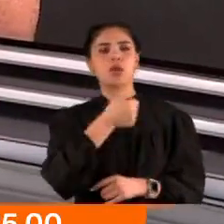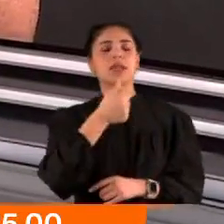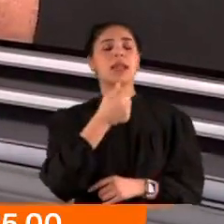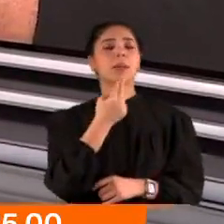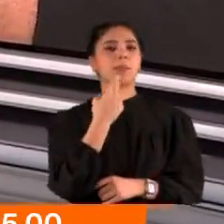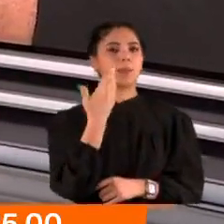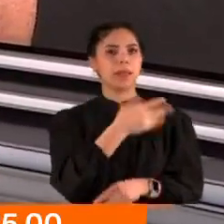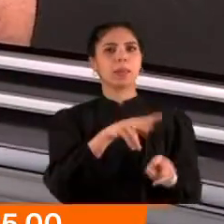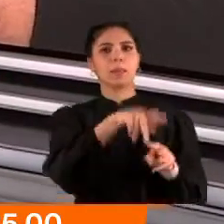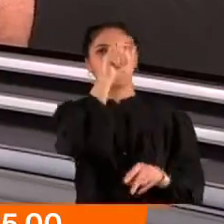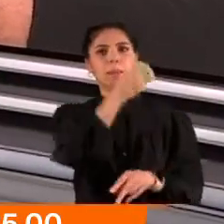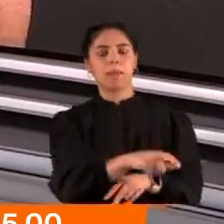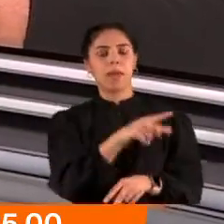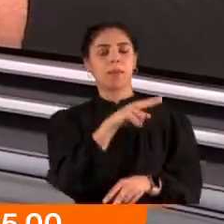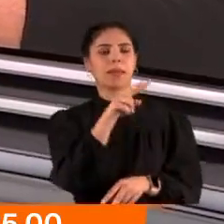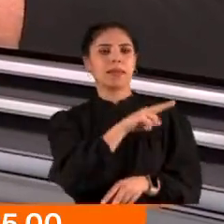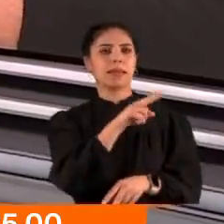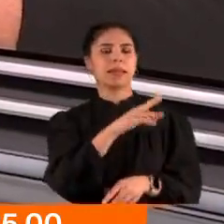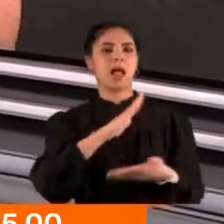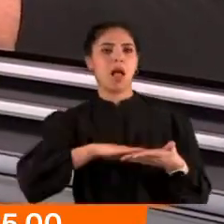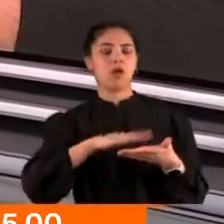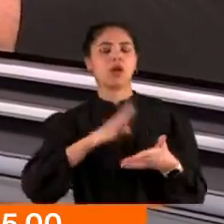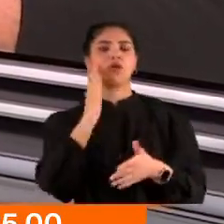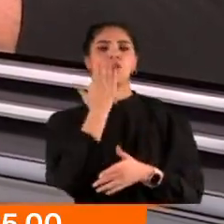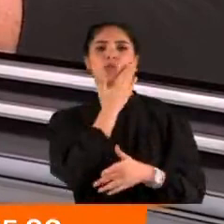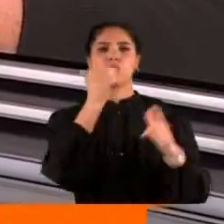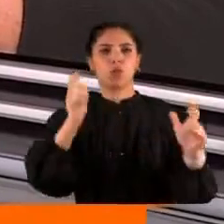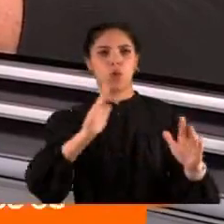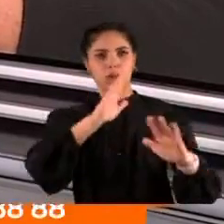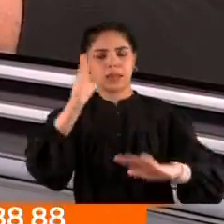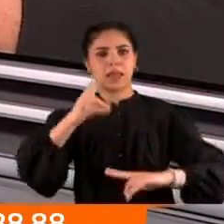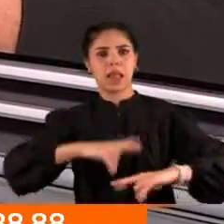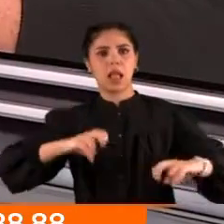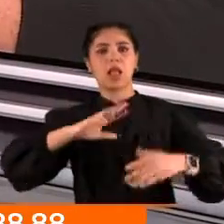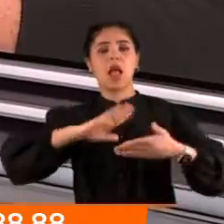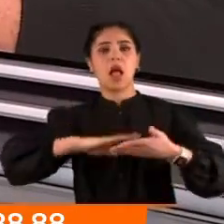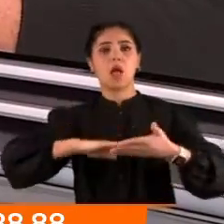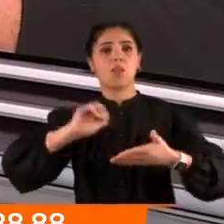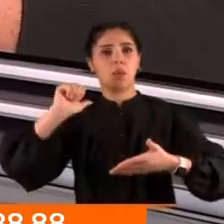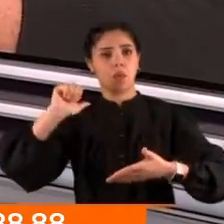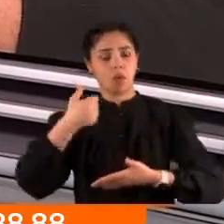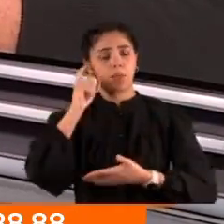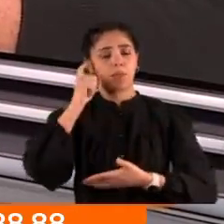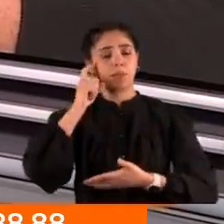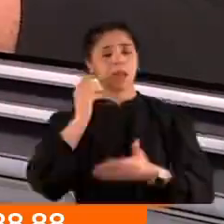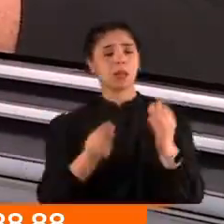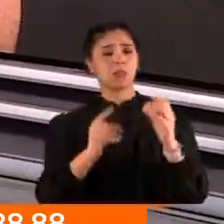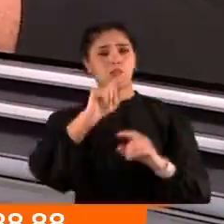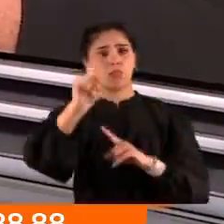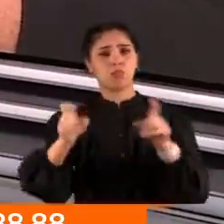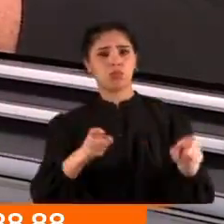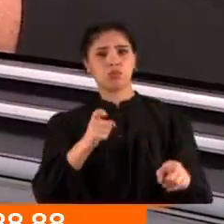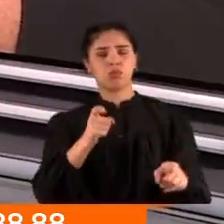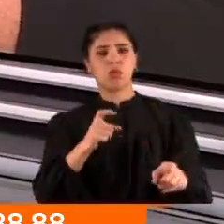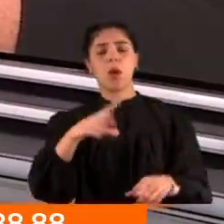Mehmet Şahin bugün Tokat'a gitti kayıp olayının perde arkasını araştırdı arkadaşlarımız önemli çok önemli yeni bilgilere ulaştı